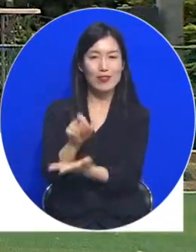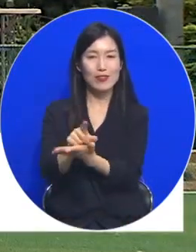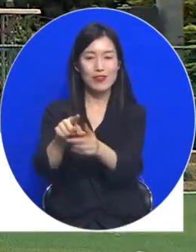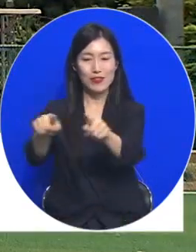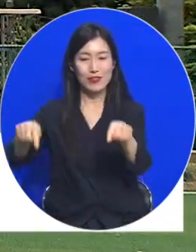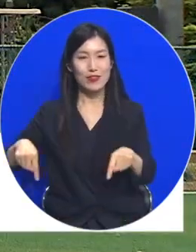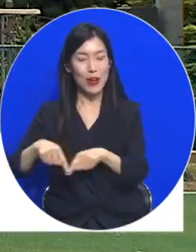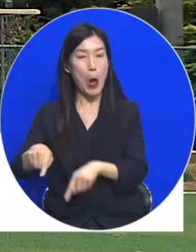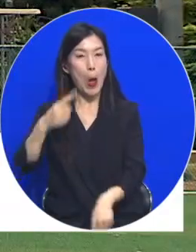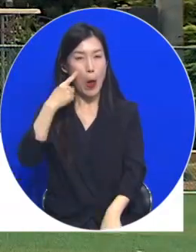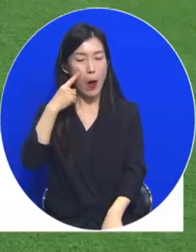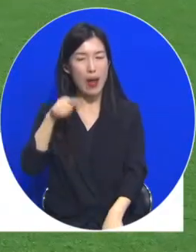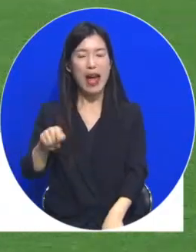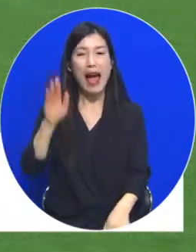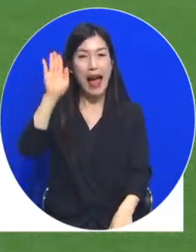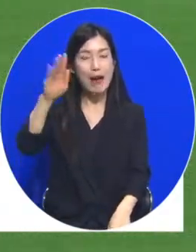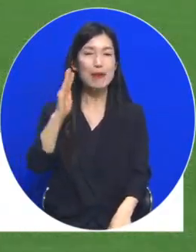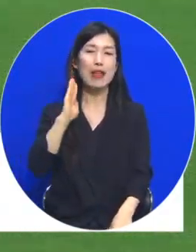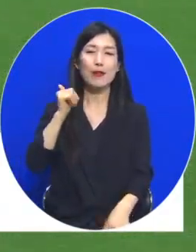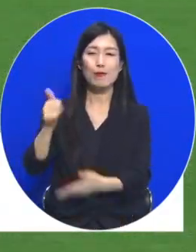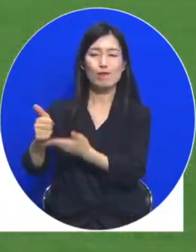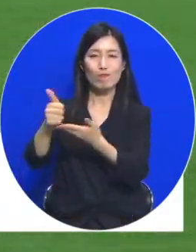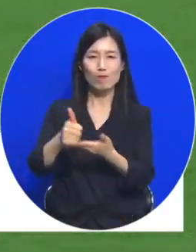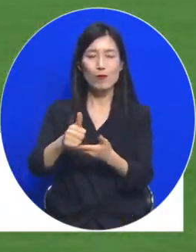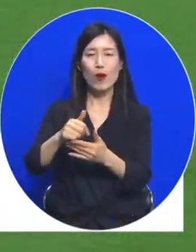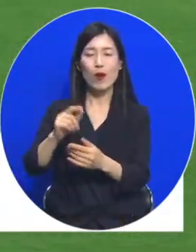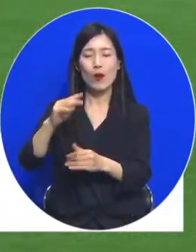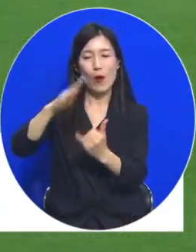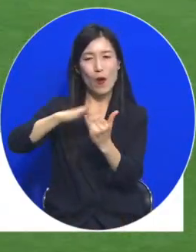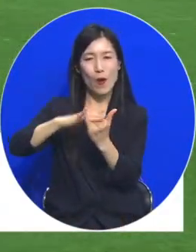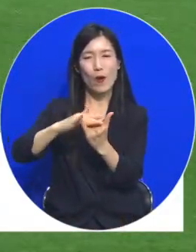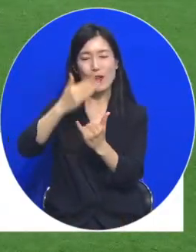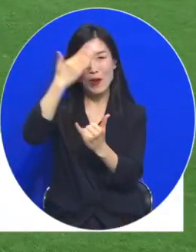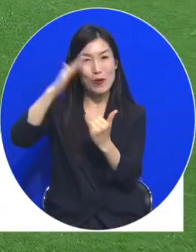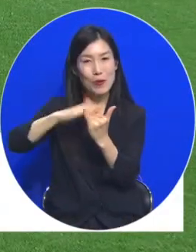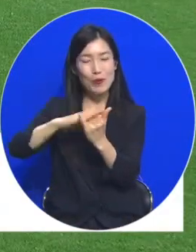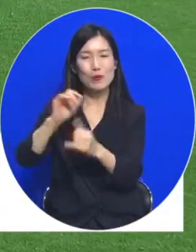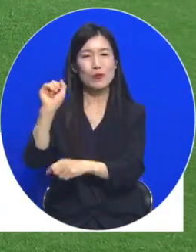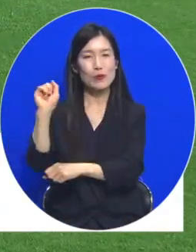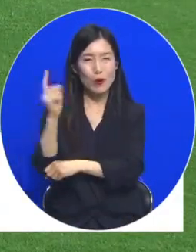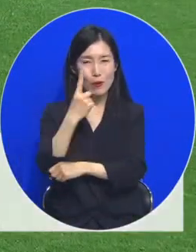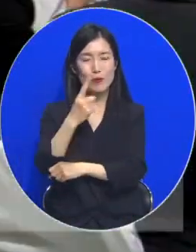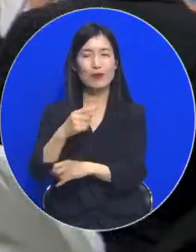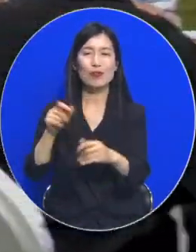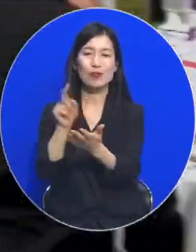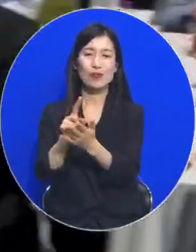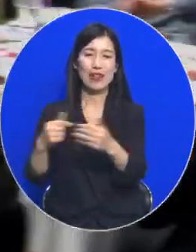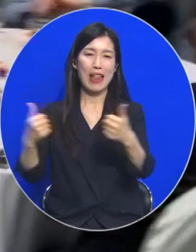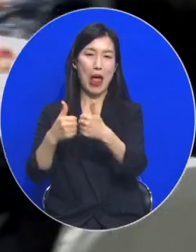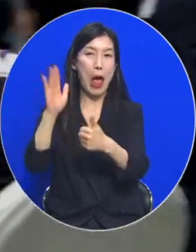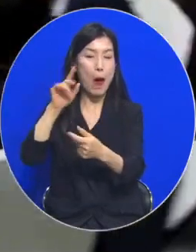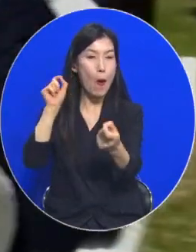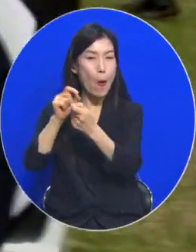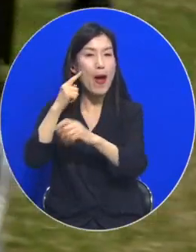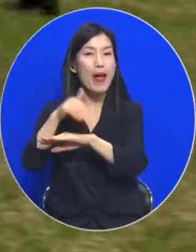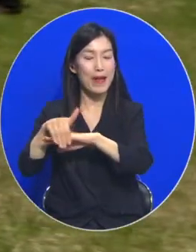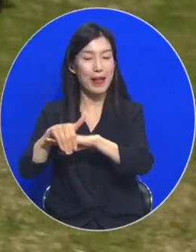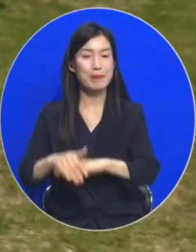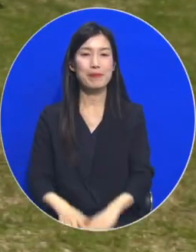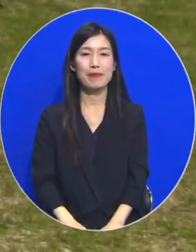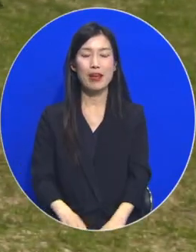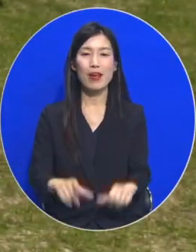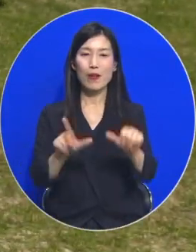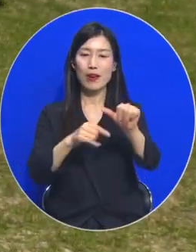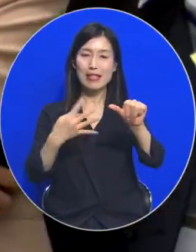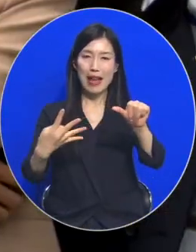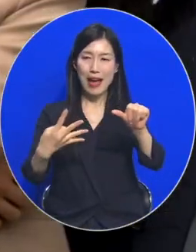마련됐습니다. 이곳에서 대통령실 초청 전국 유소년 야구대회와 축구대회가 개최될 예정입니다. 용산 어린이정원 사전 공개 후